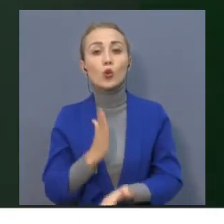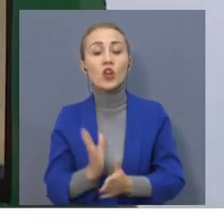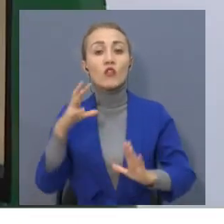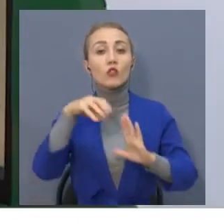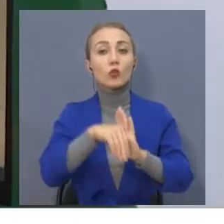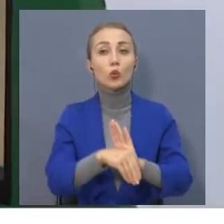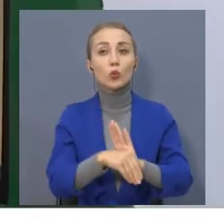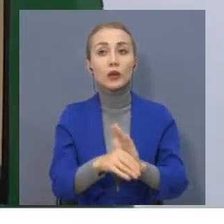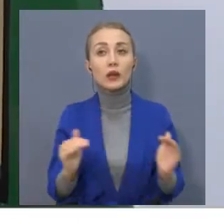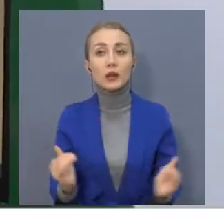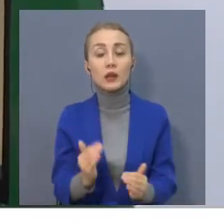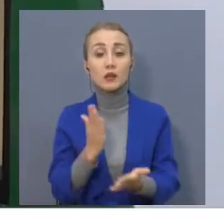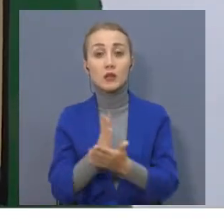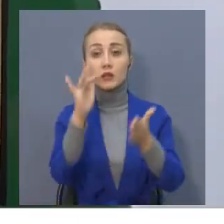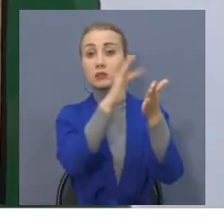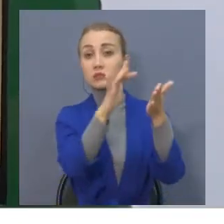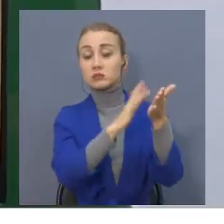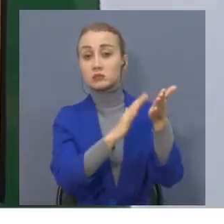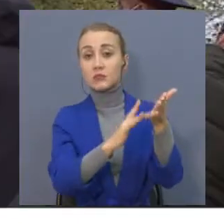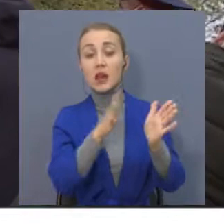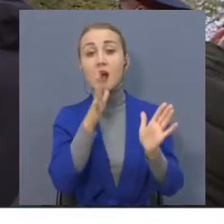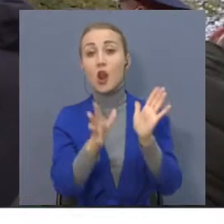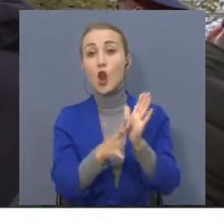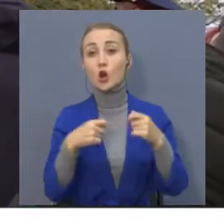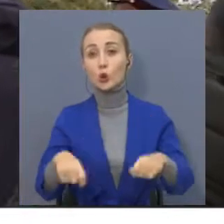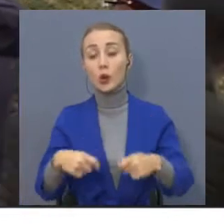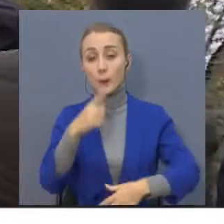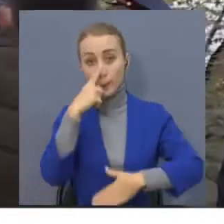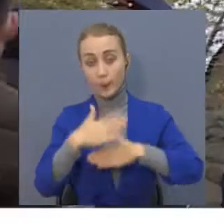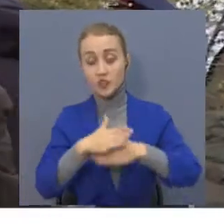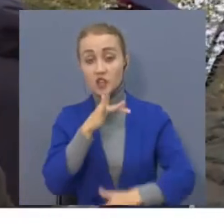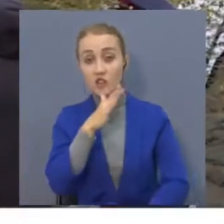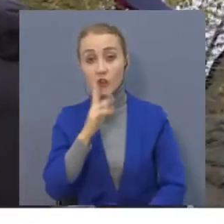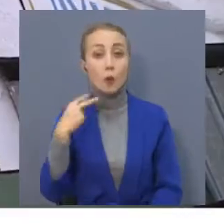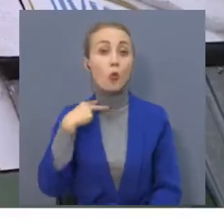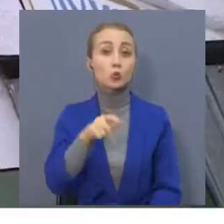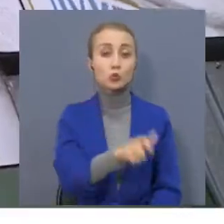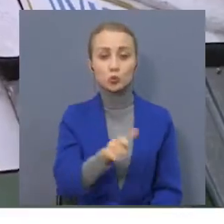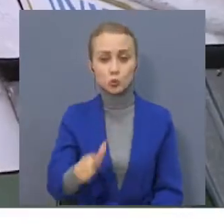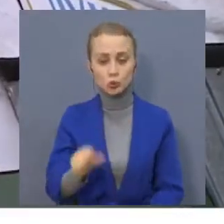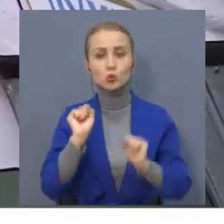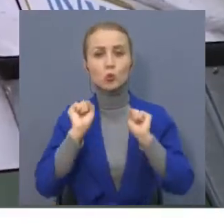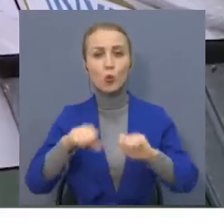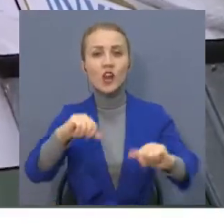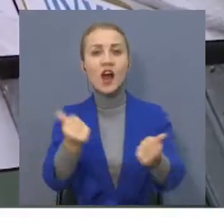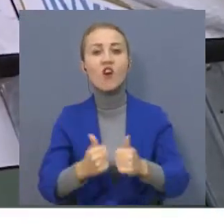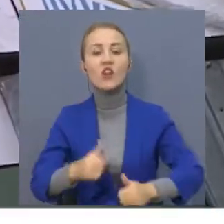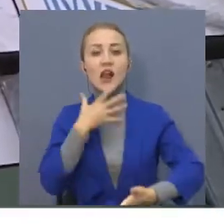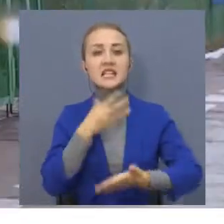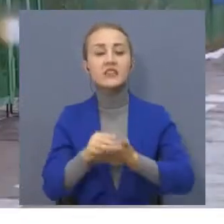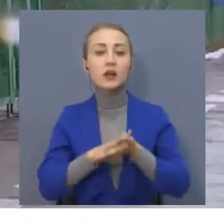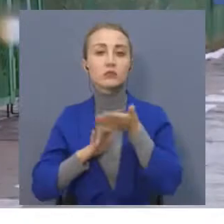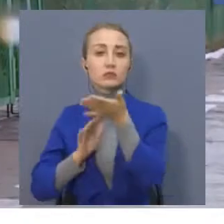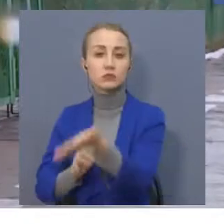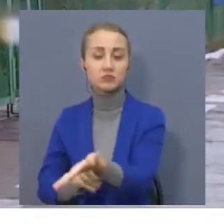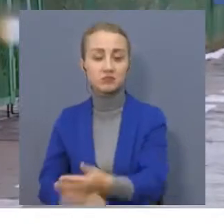терминал орнатылды. Жуық арада дәл осы әдіспен жазасын өтеушілердің арыз шағымын тіркеуде көзделіп отыр. Ауғанбек Манарбекұлы, Дархан Сағын,